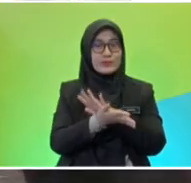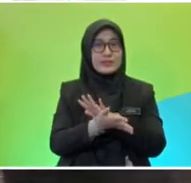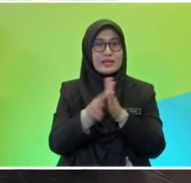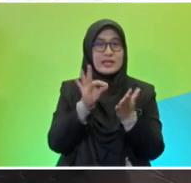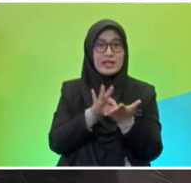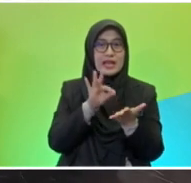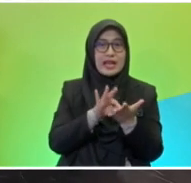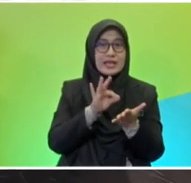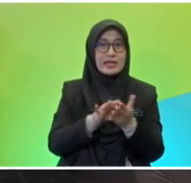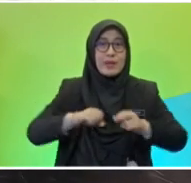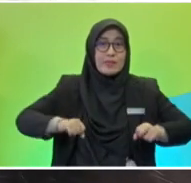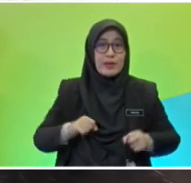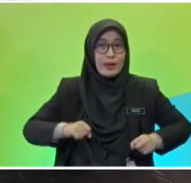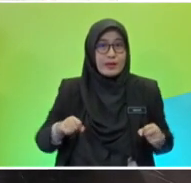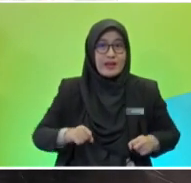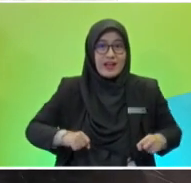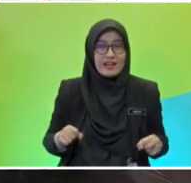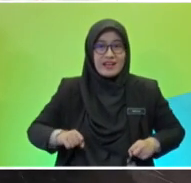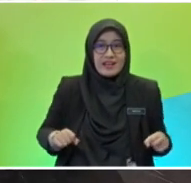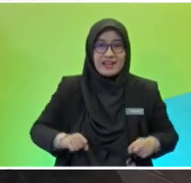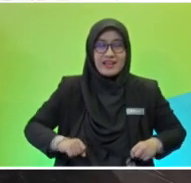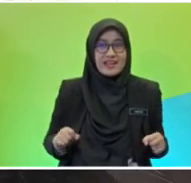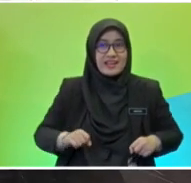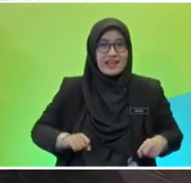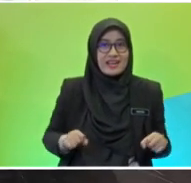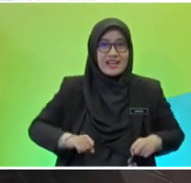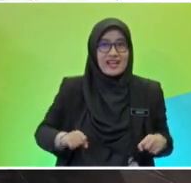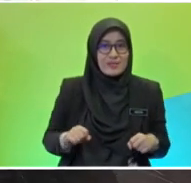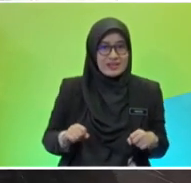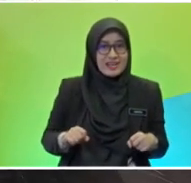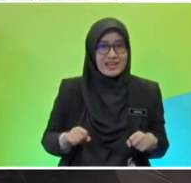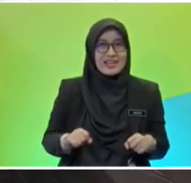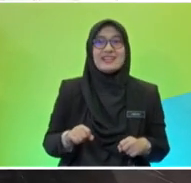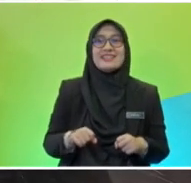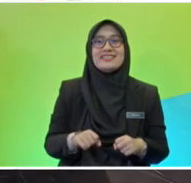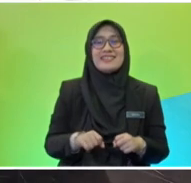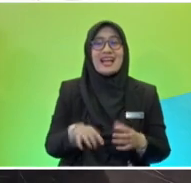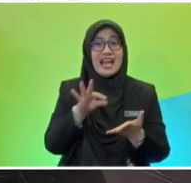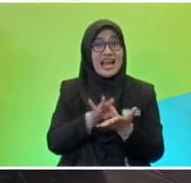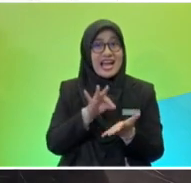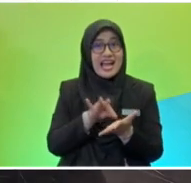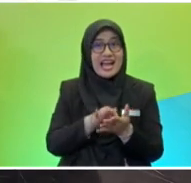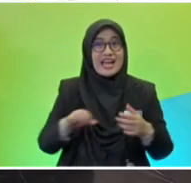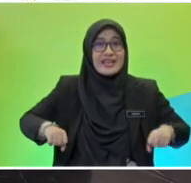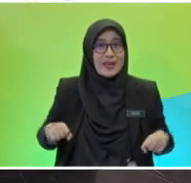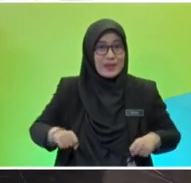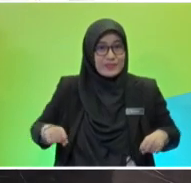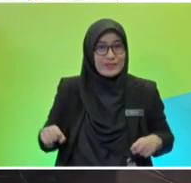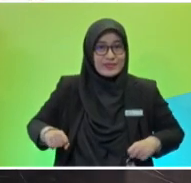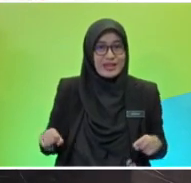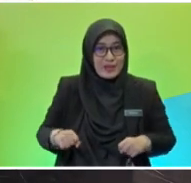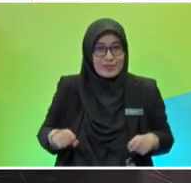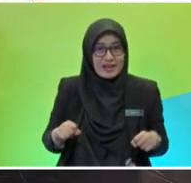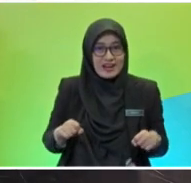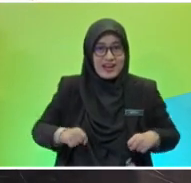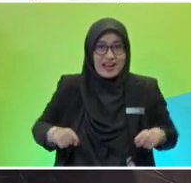Kalau nak jadi ayam? Ini ke, jangan buat macam ni. Oh, macam tu cikgu. Gini. Okey. Gini. Jom,